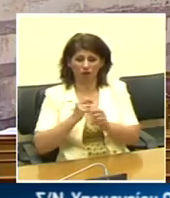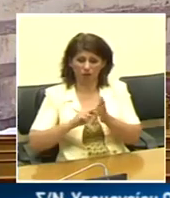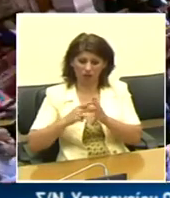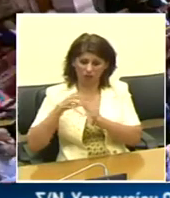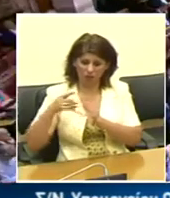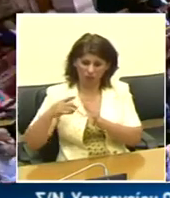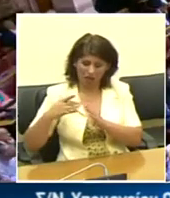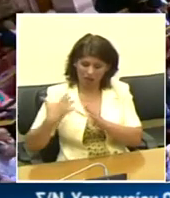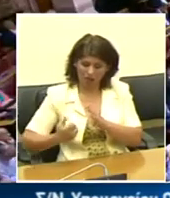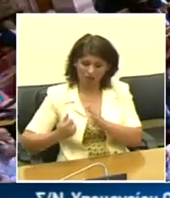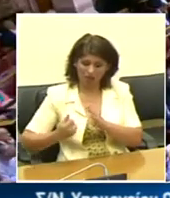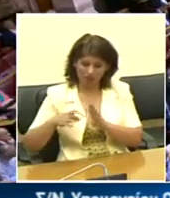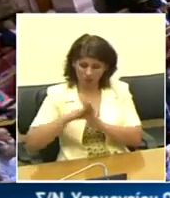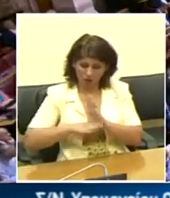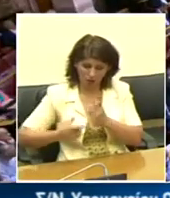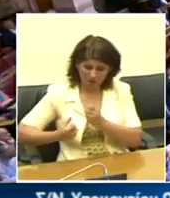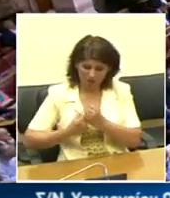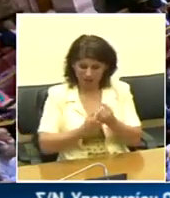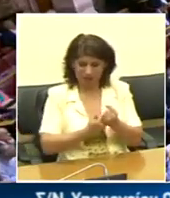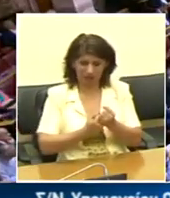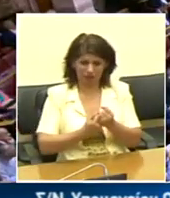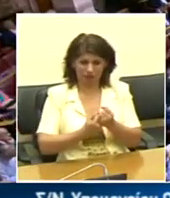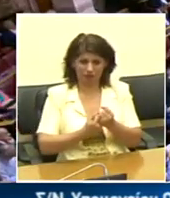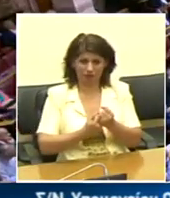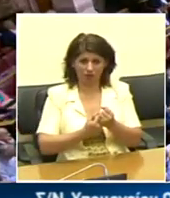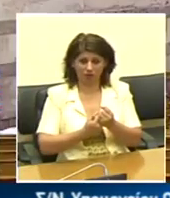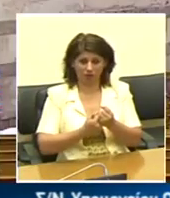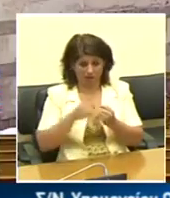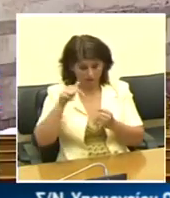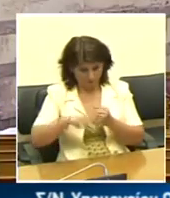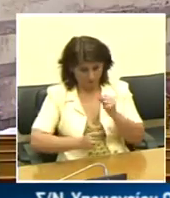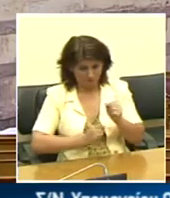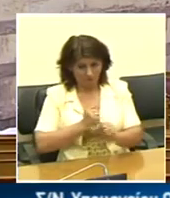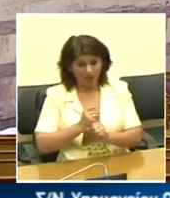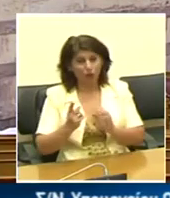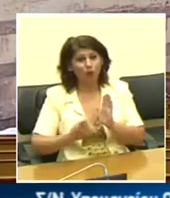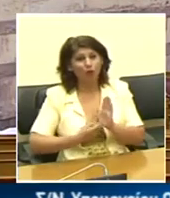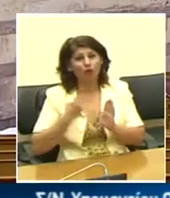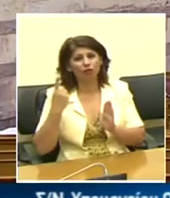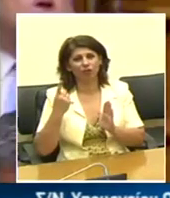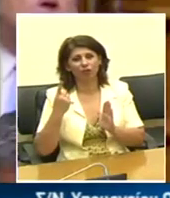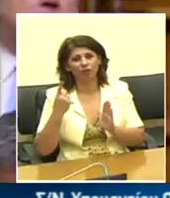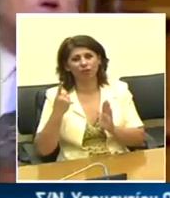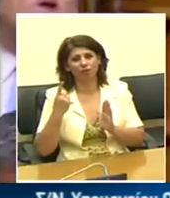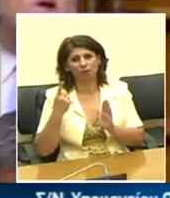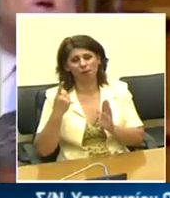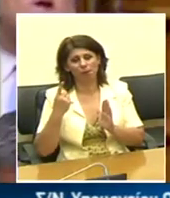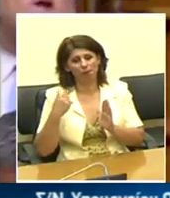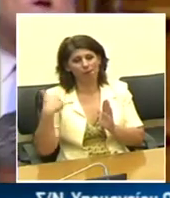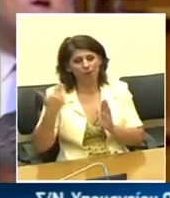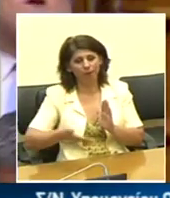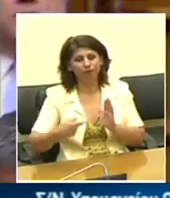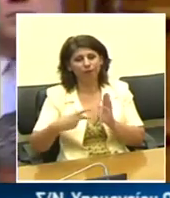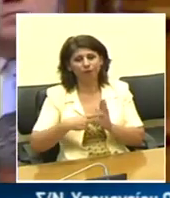προγράμματα στήριξης, 2 στη σειρά. Και φέτος, για πρώτη φορά μετά το